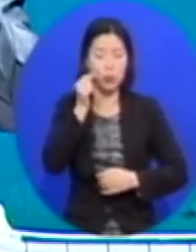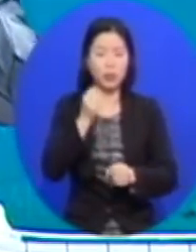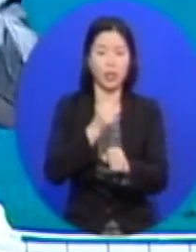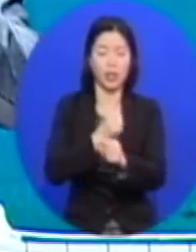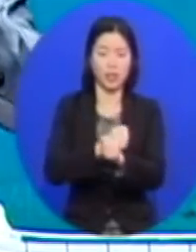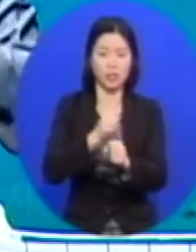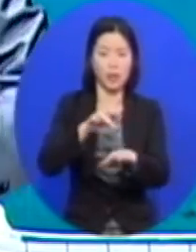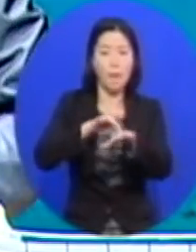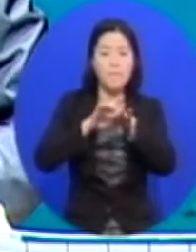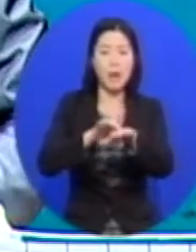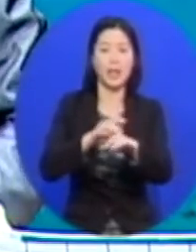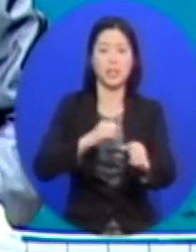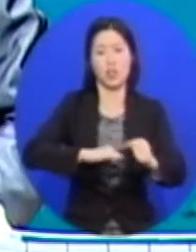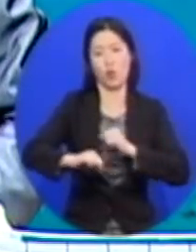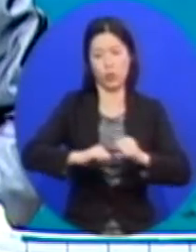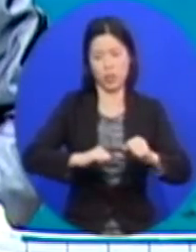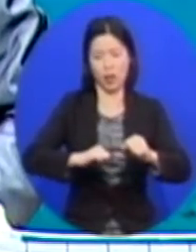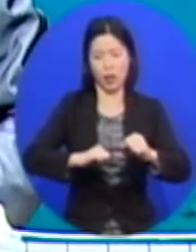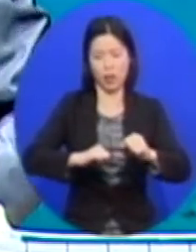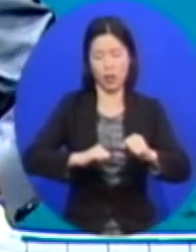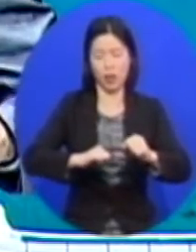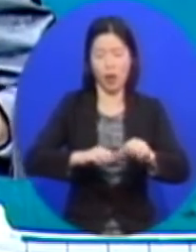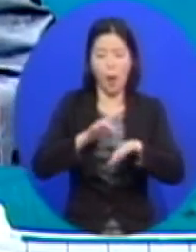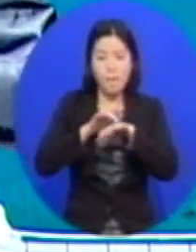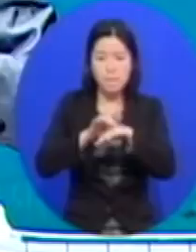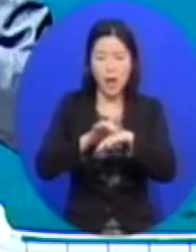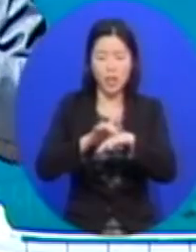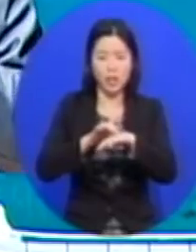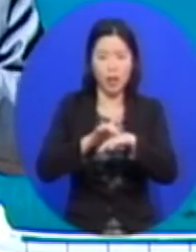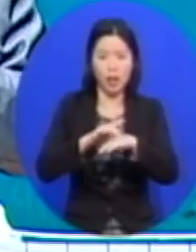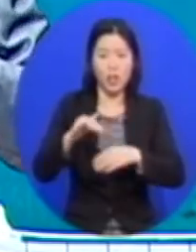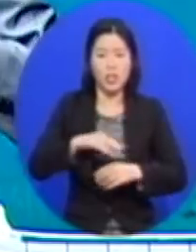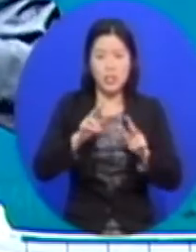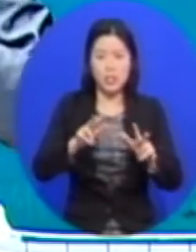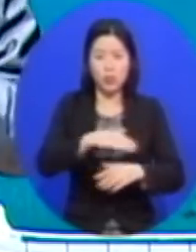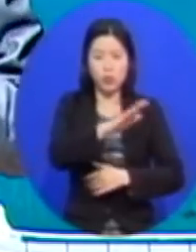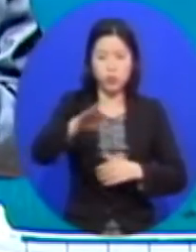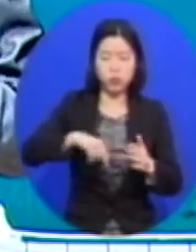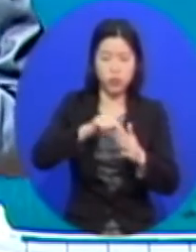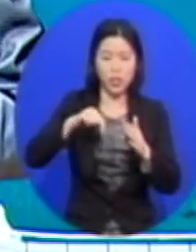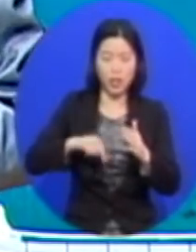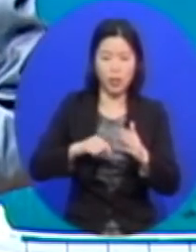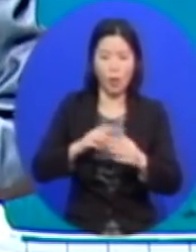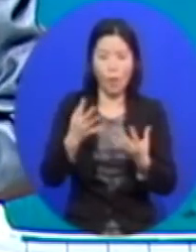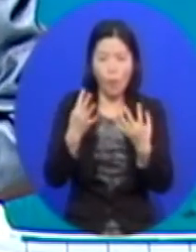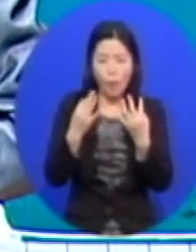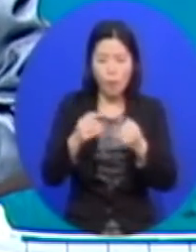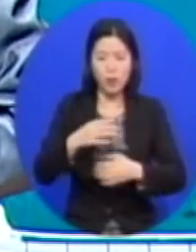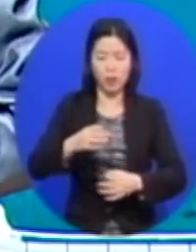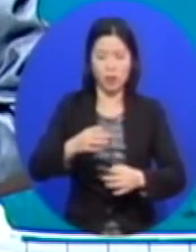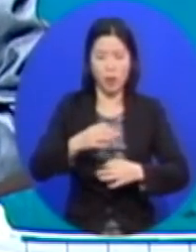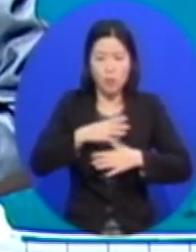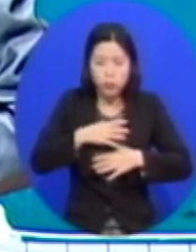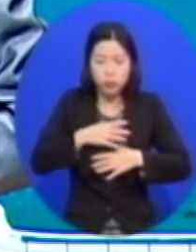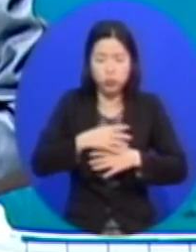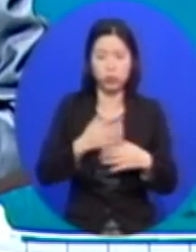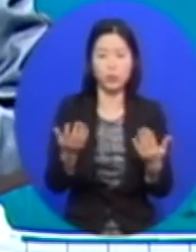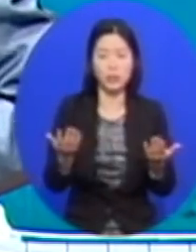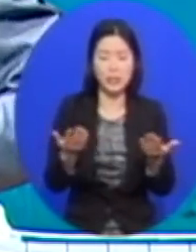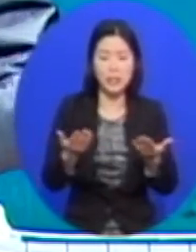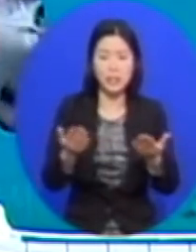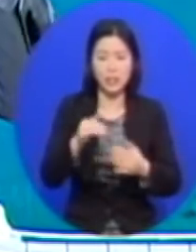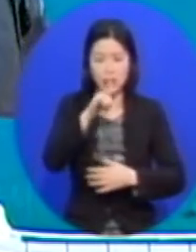마귀의 역사라 말입니다 마귀가 지금 우리 안에 얼마나 무서운 일을 하고 있는지 아십니까